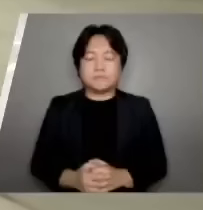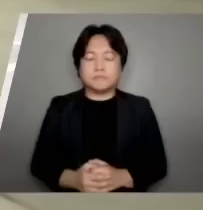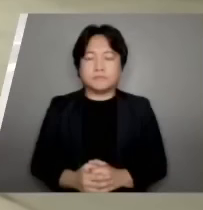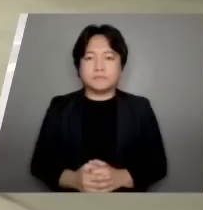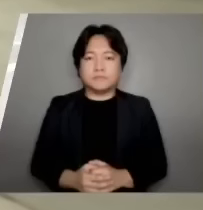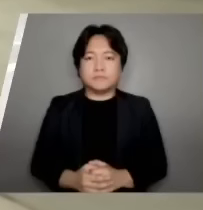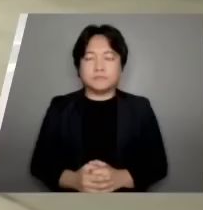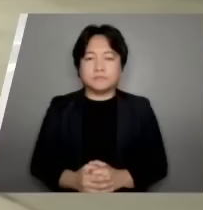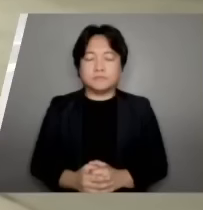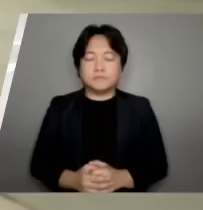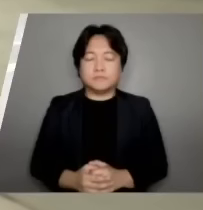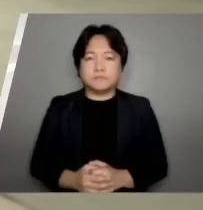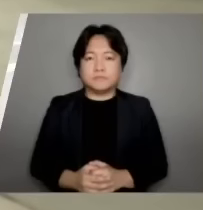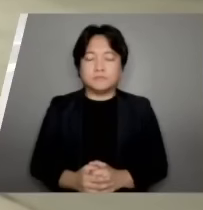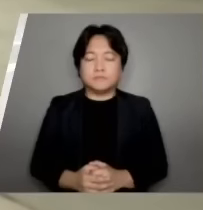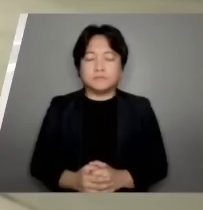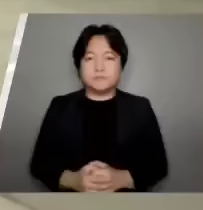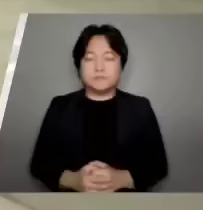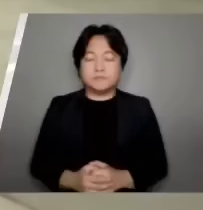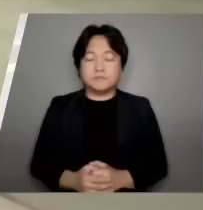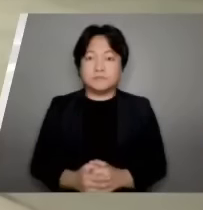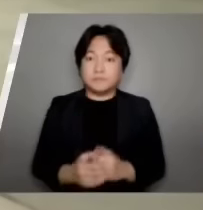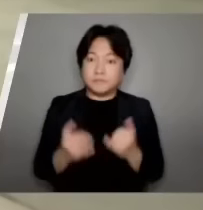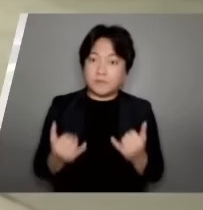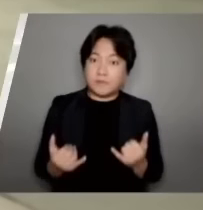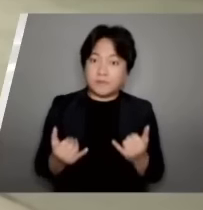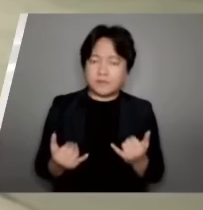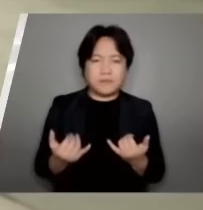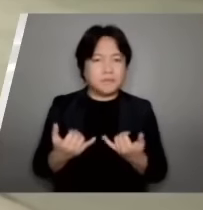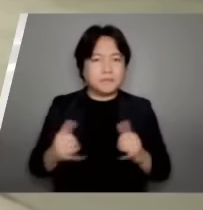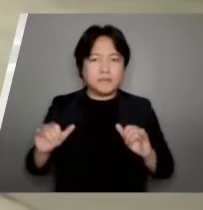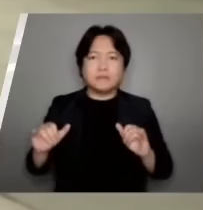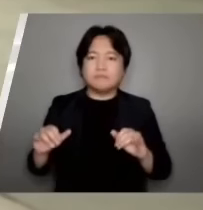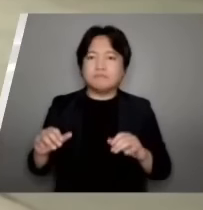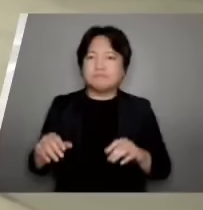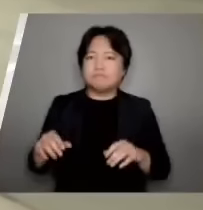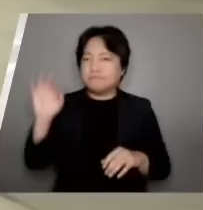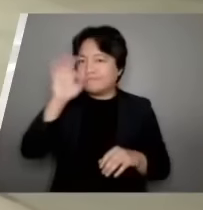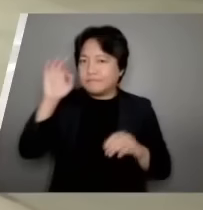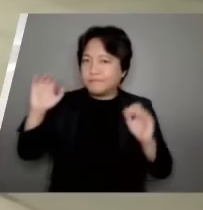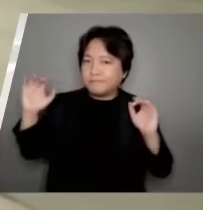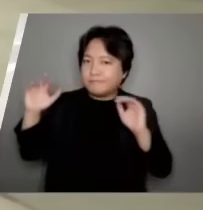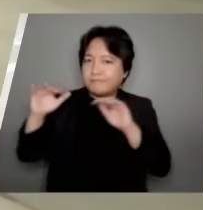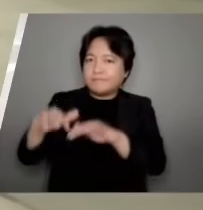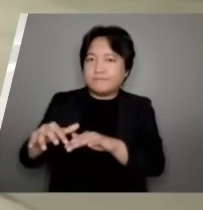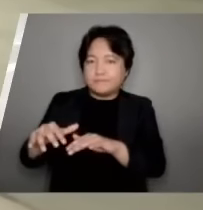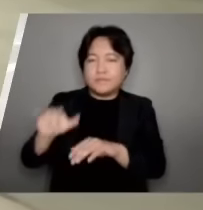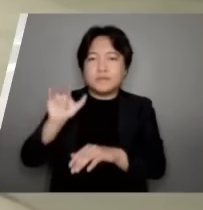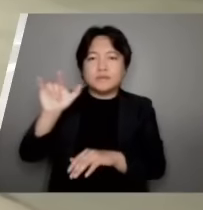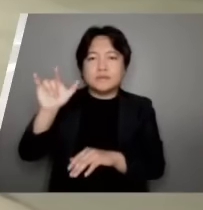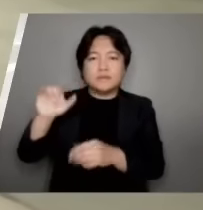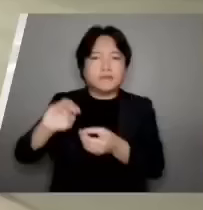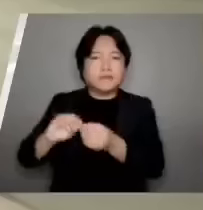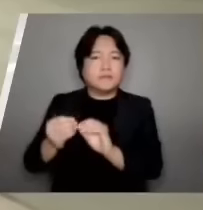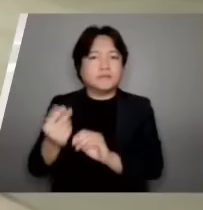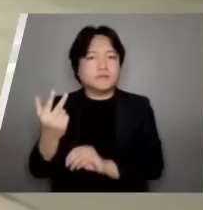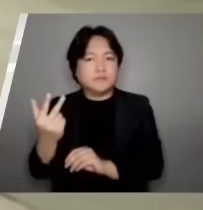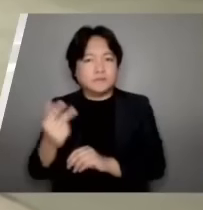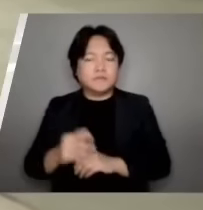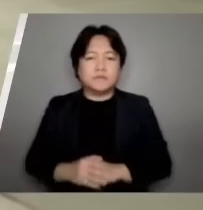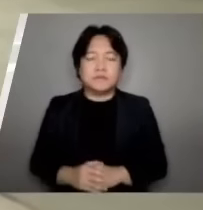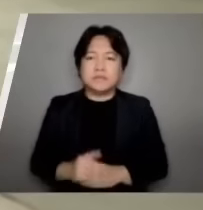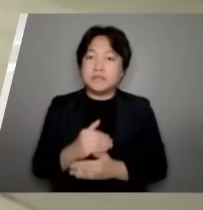Atom, sa mga puntong ito, patuloy ang pagdating ng ilan pa nating mga kababayan dito sa NAIA Terminal 3. May ilan na hindi raw